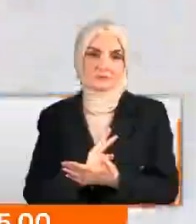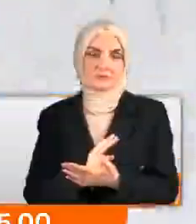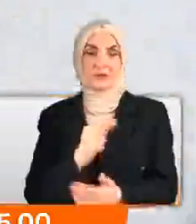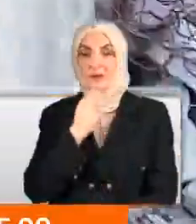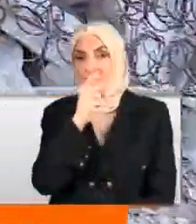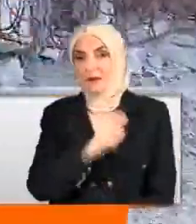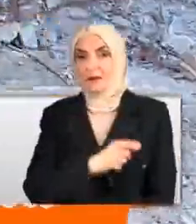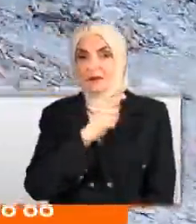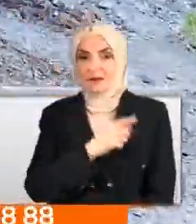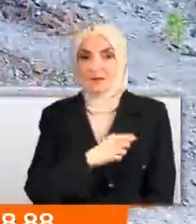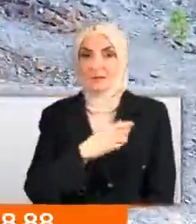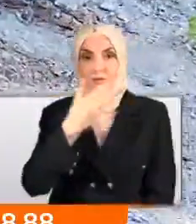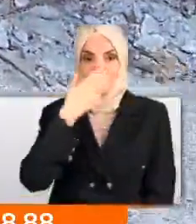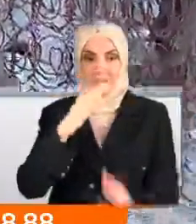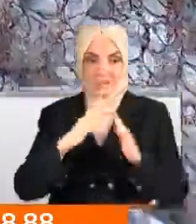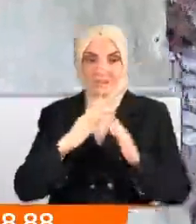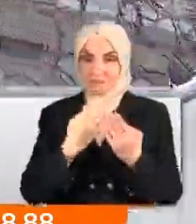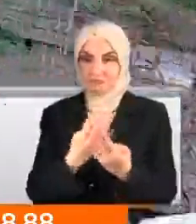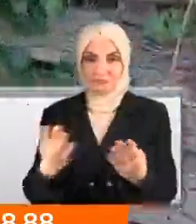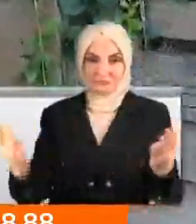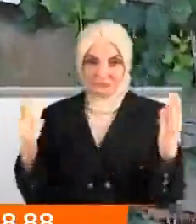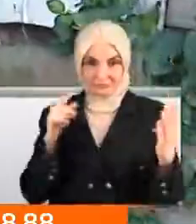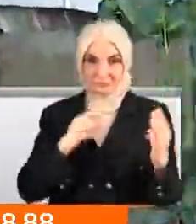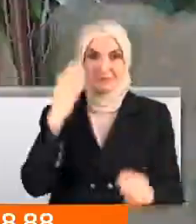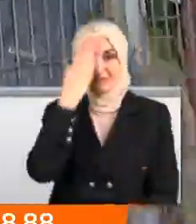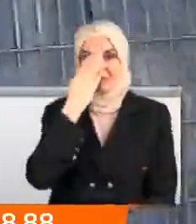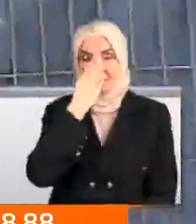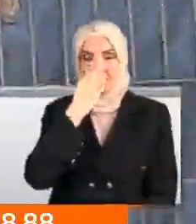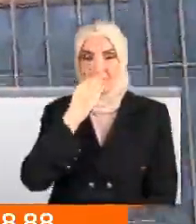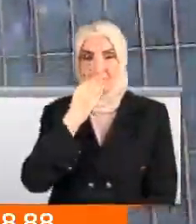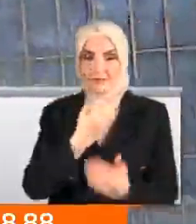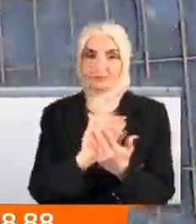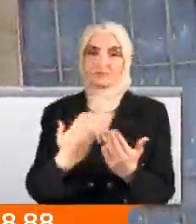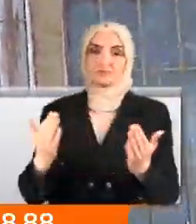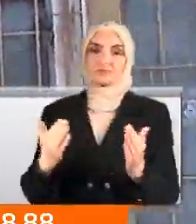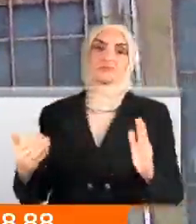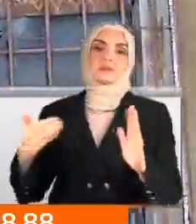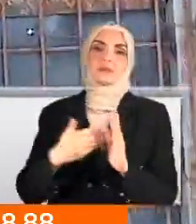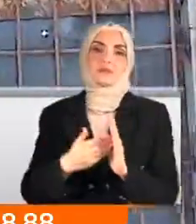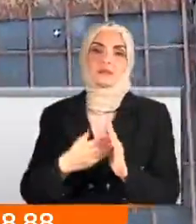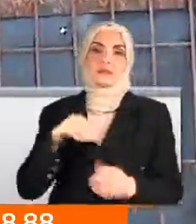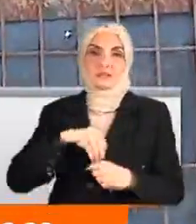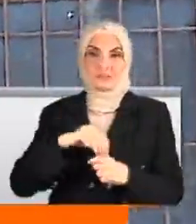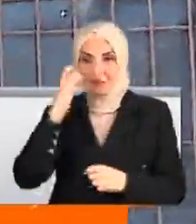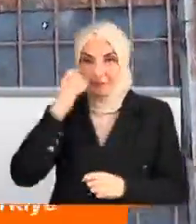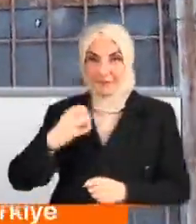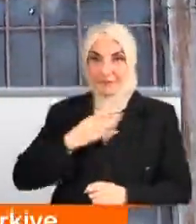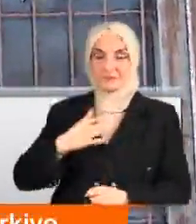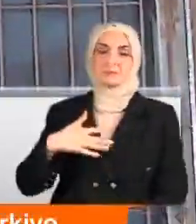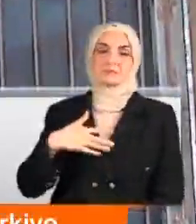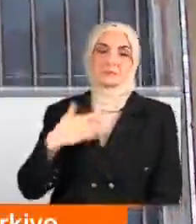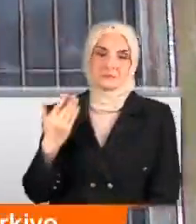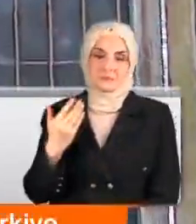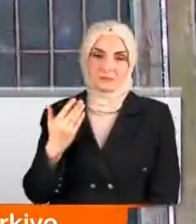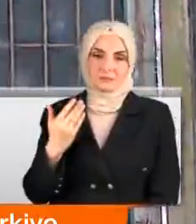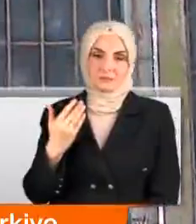siyah brandalar eklendi. Çünkü o içeride hayat belirtisinde olduğunun fark edilmesinden çok korkuyor. Ona yıllardır zulmeden eski eşi